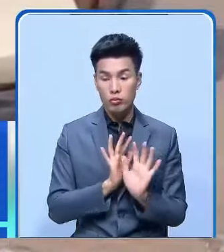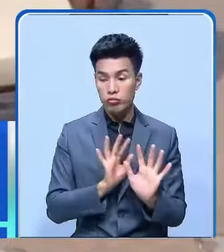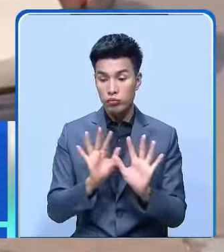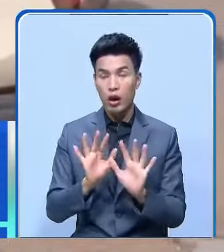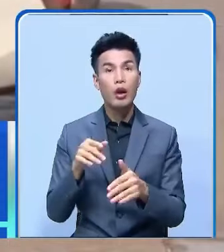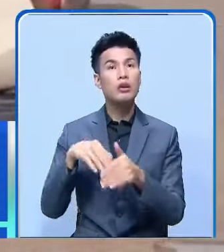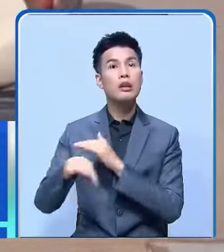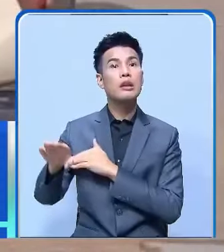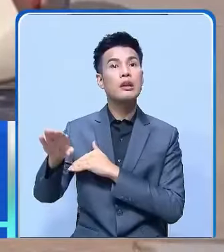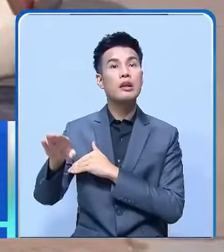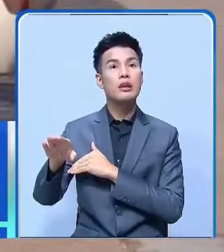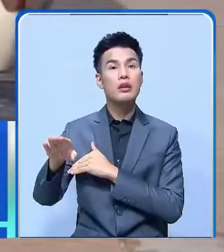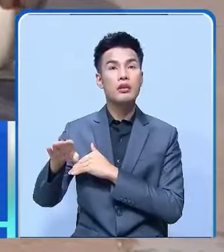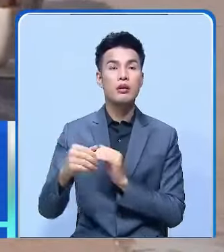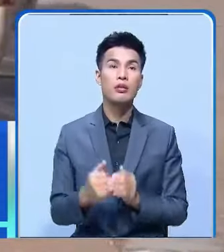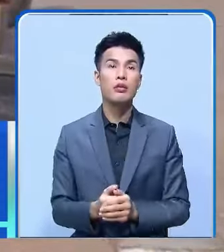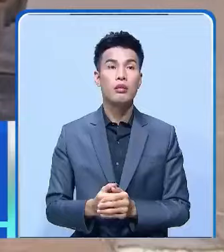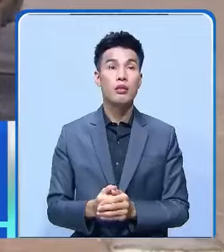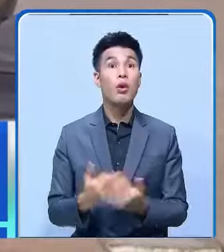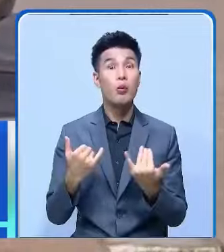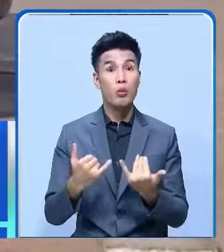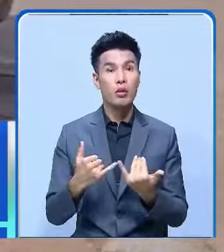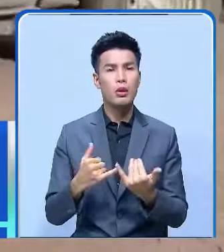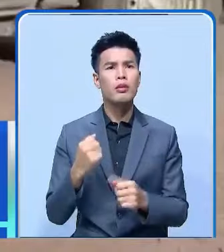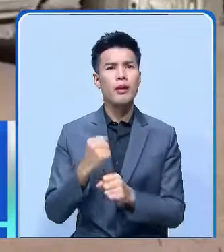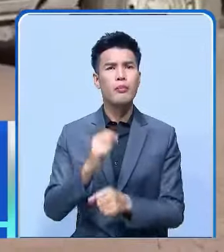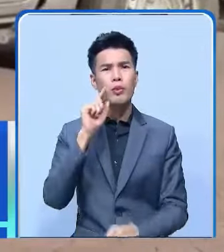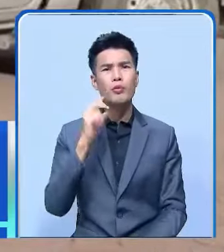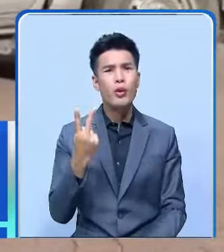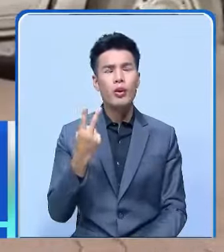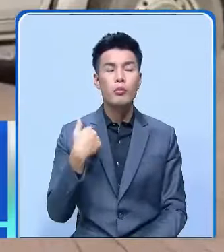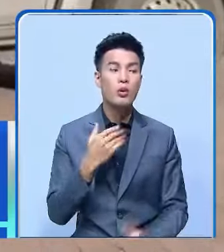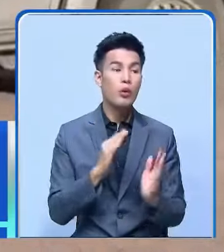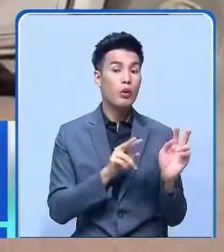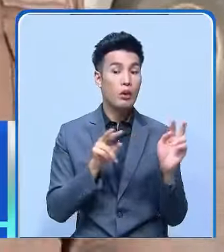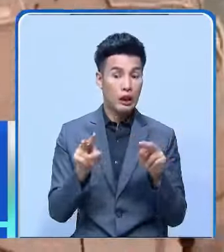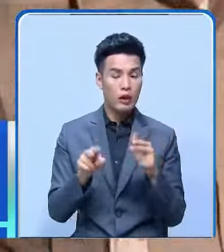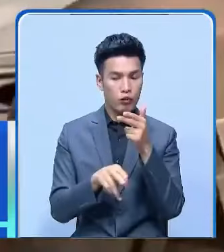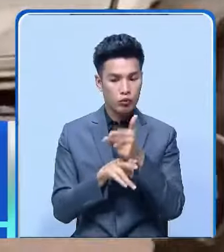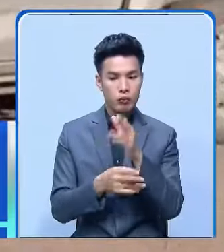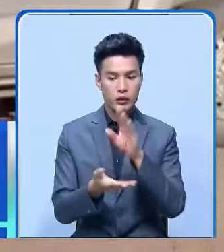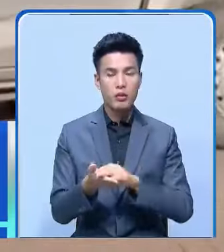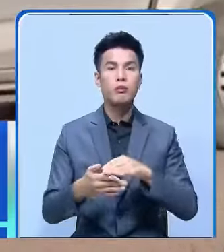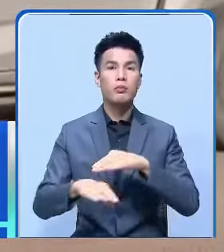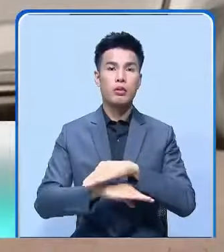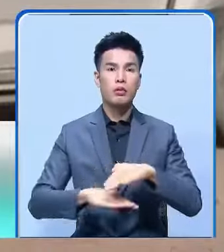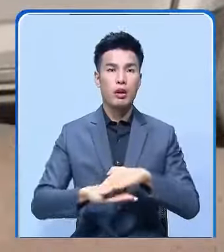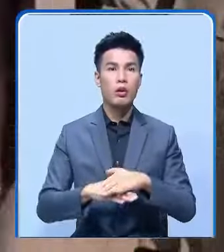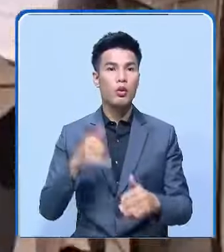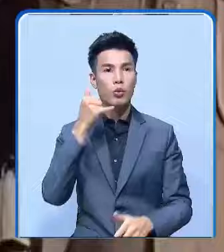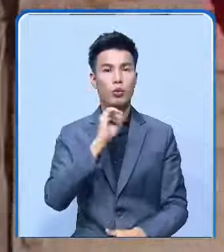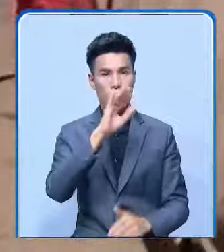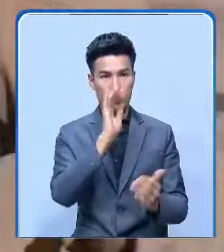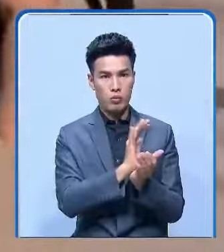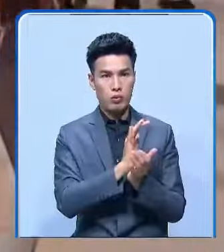ไงหนีไปได้และพอมาคราวนี้ทำอีกมีพลเมืองดีถ่ายคลิปเอาไว้เป็นหลักฐานแล้วก็โทรแจ้งตำรวจตำ